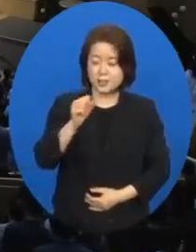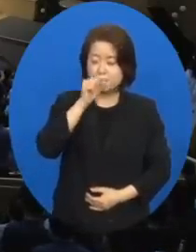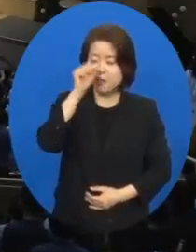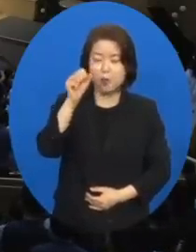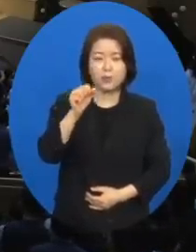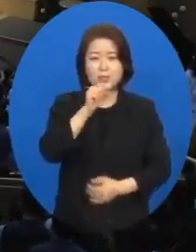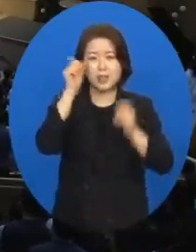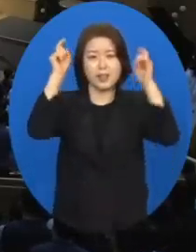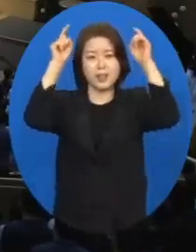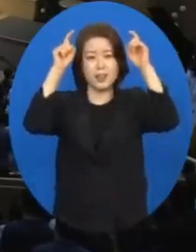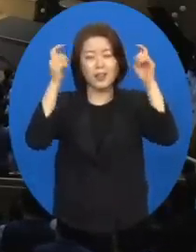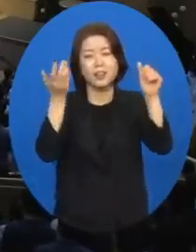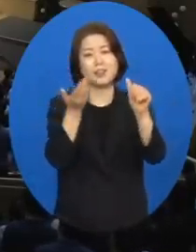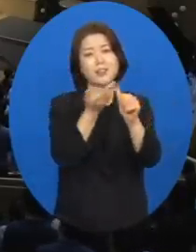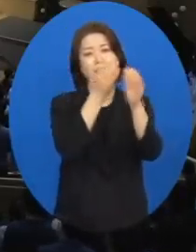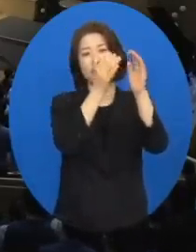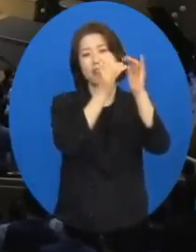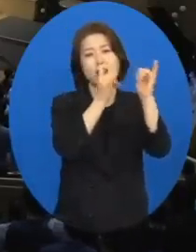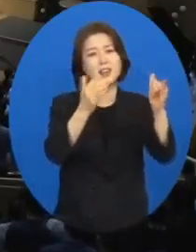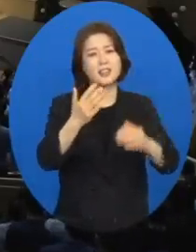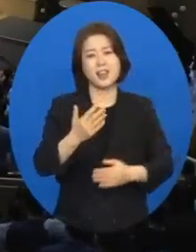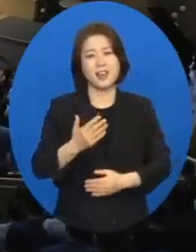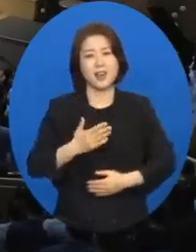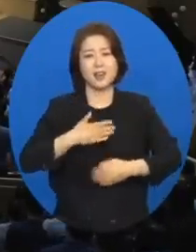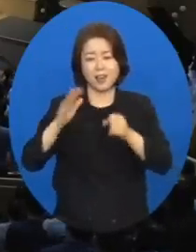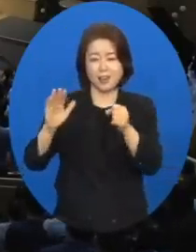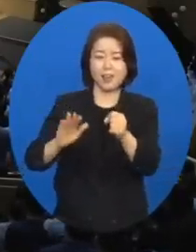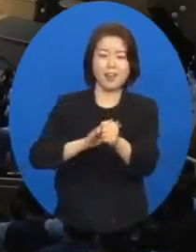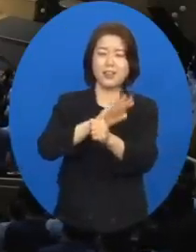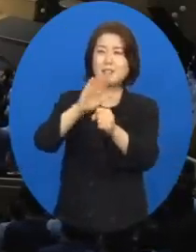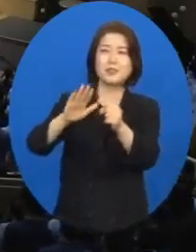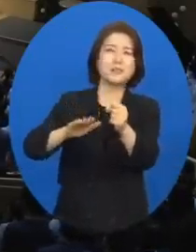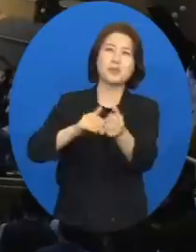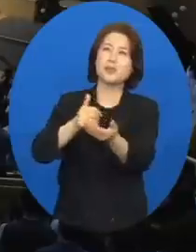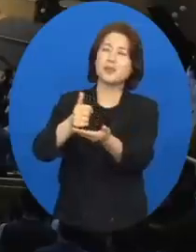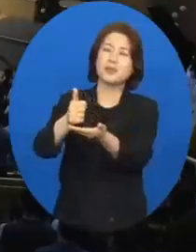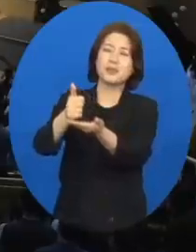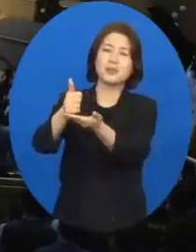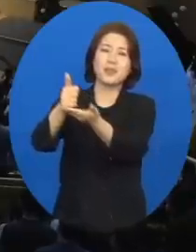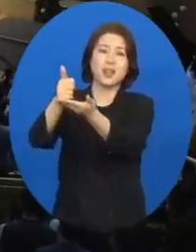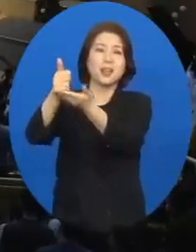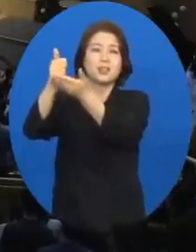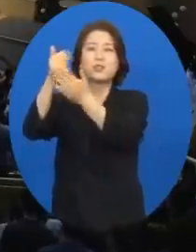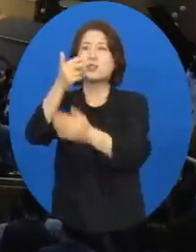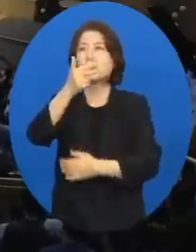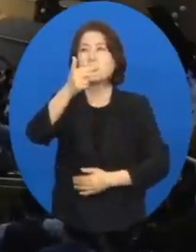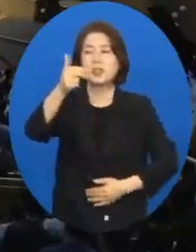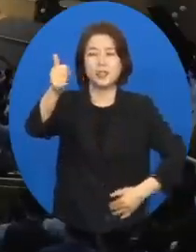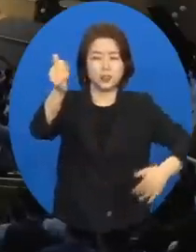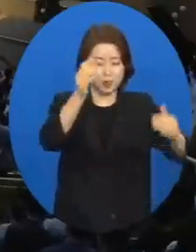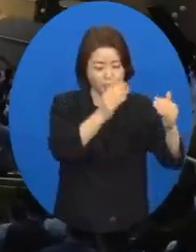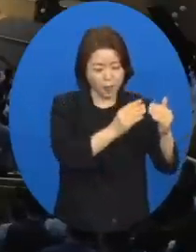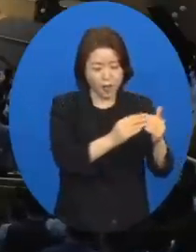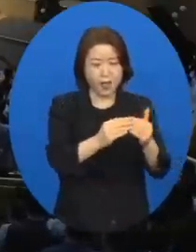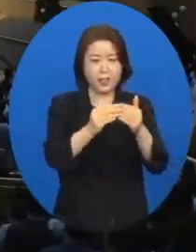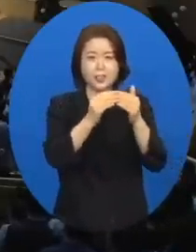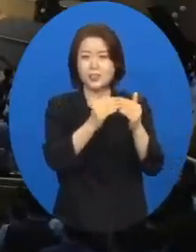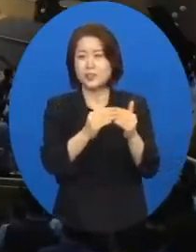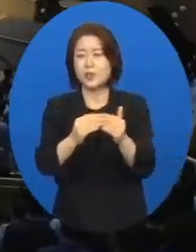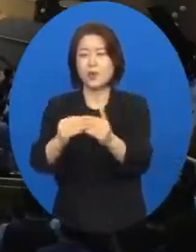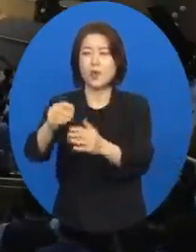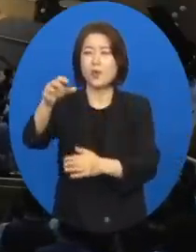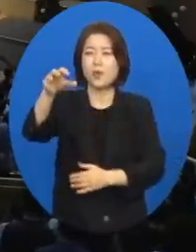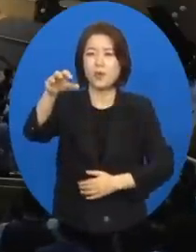선하신 목자, 날 사랑하는 분, 주